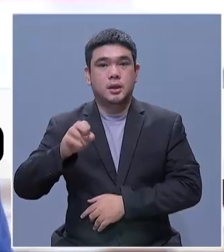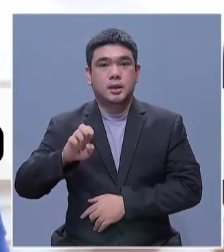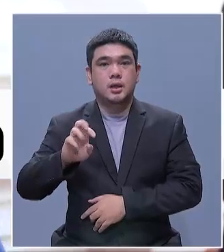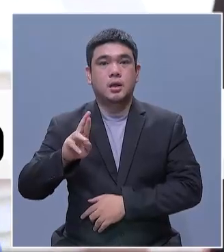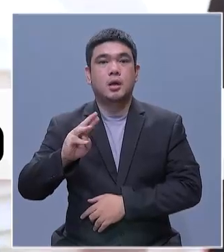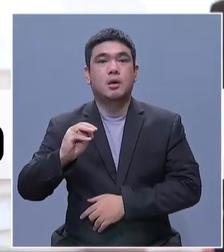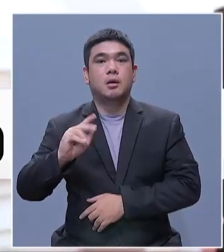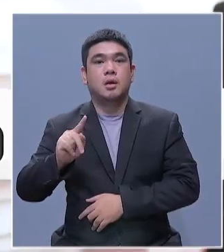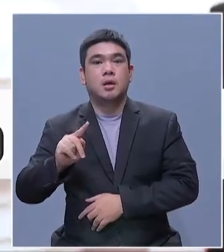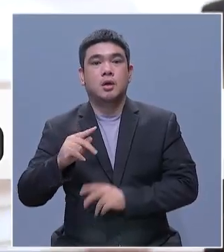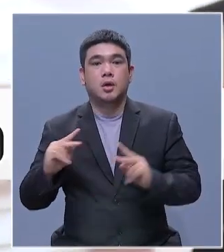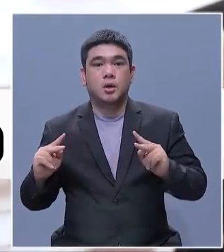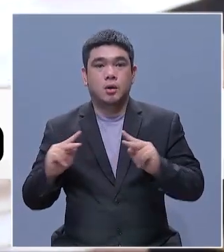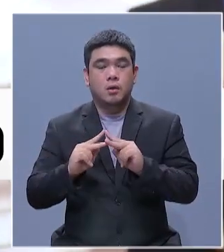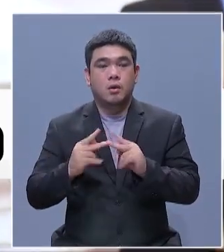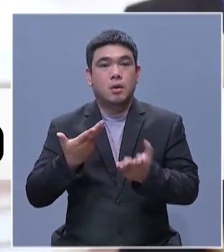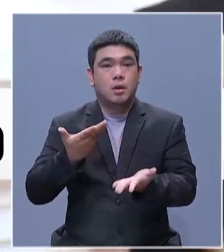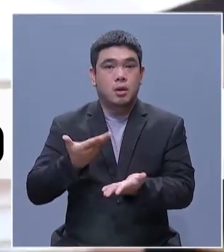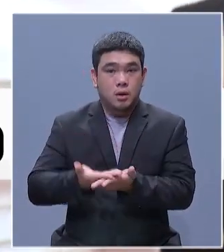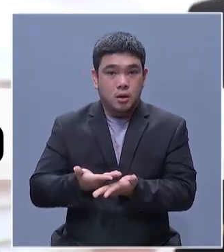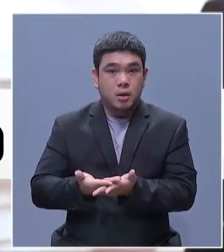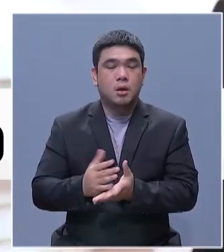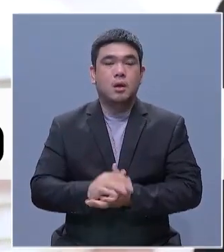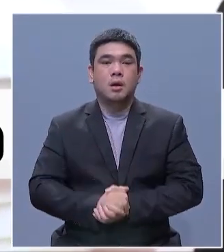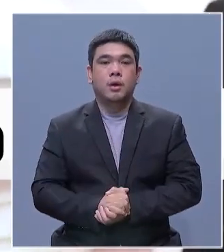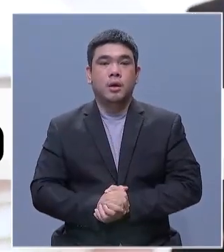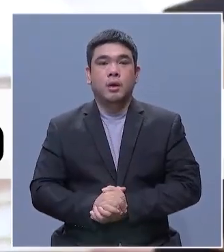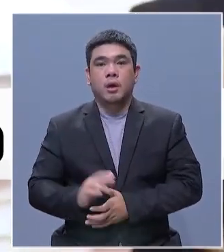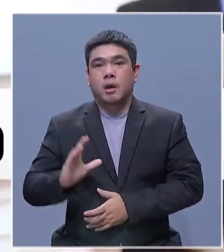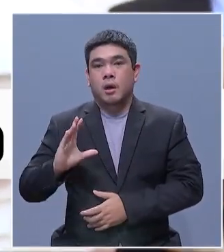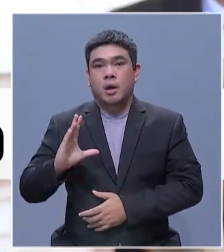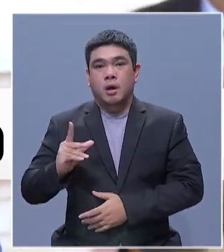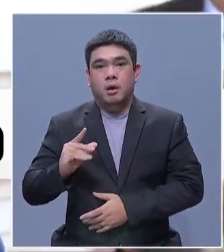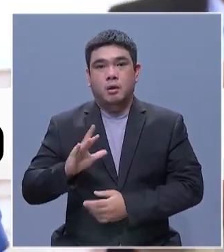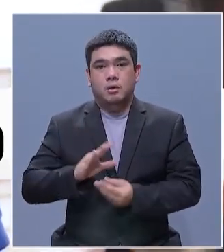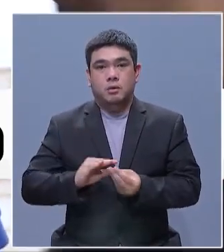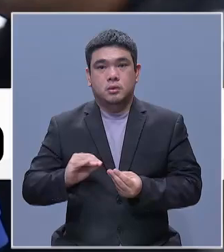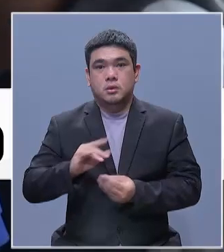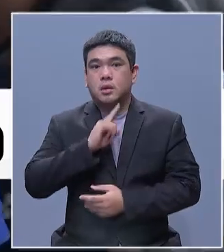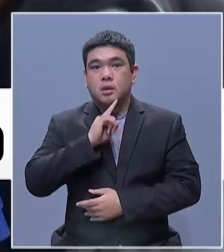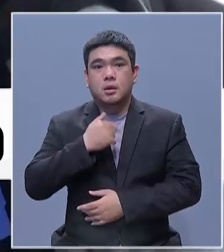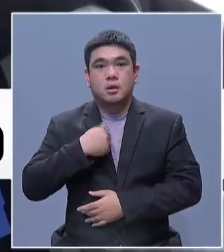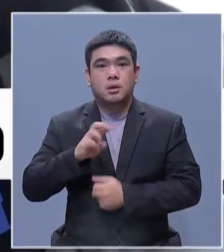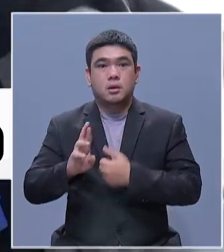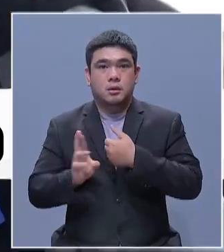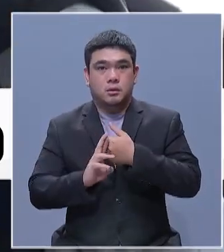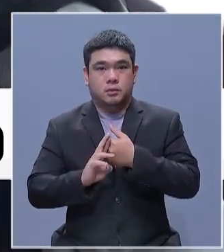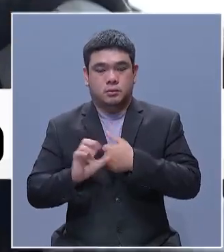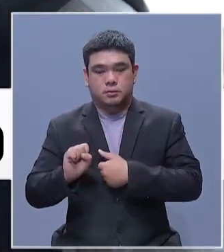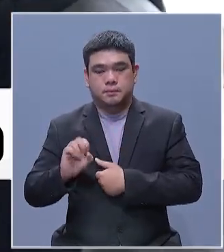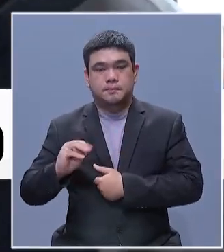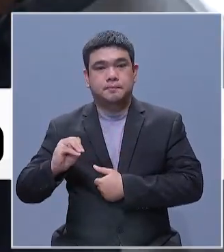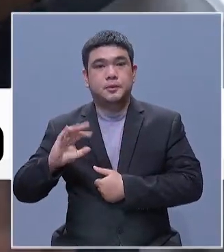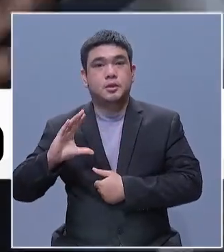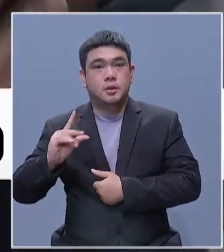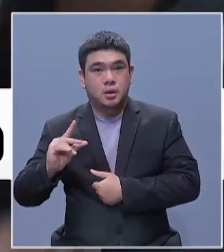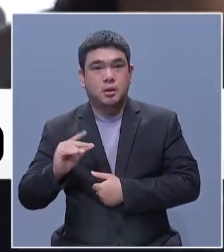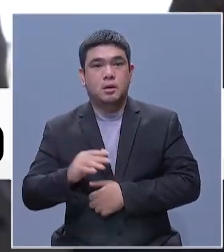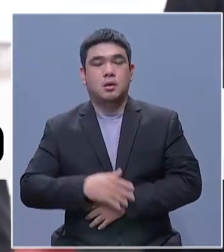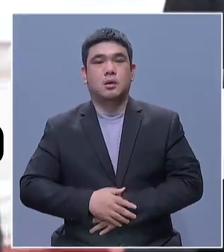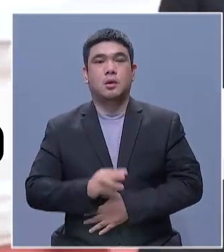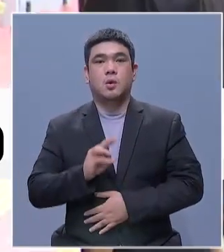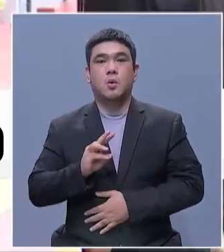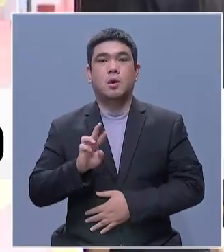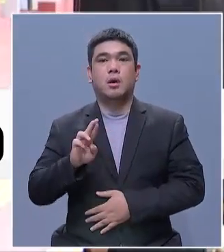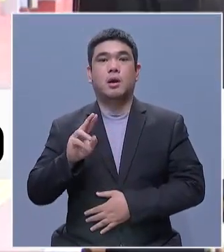มนตรีช่วยว่าการกระทรวงการคลังคุณฉัตรชัยบางชวดรองเลขาธิการสมช.คุณวรณัฐ